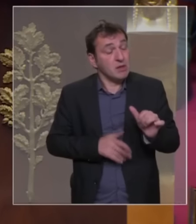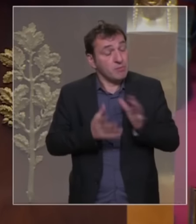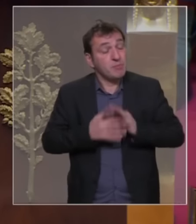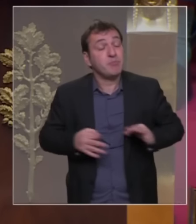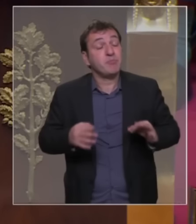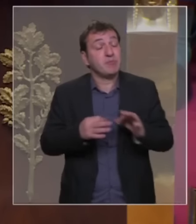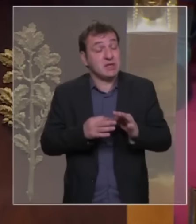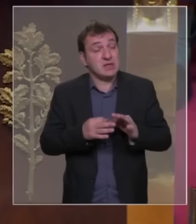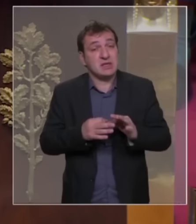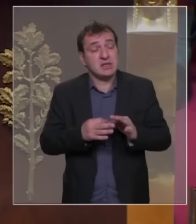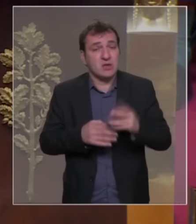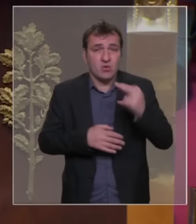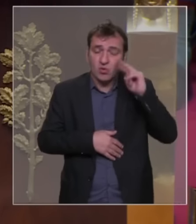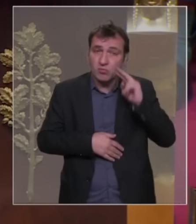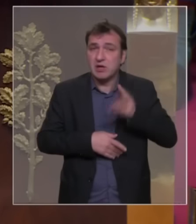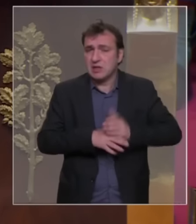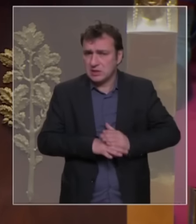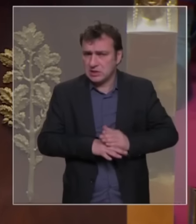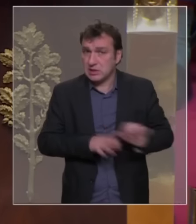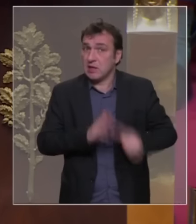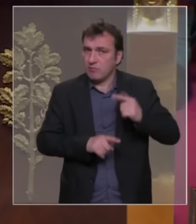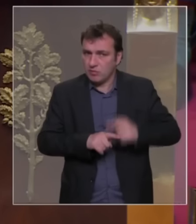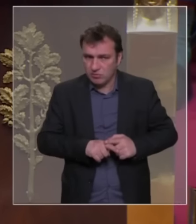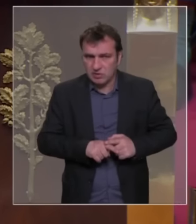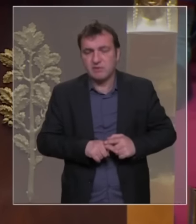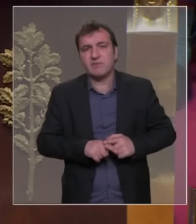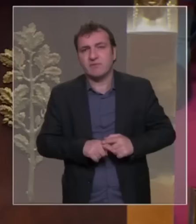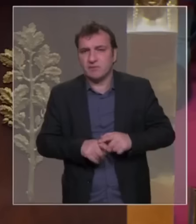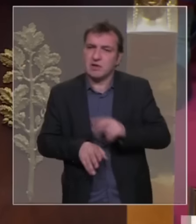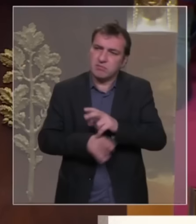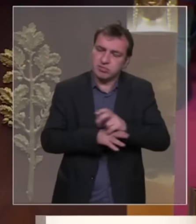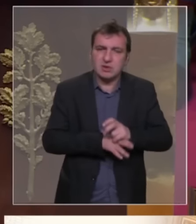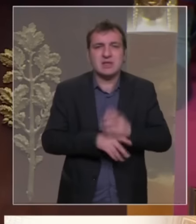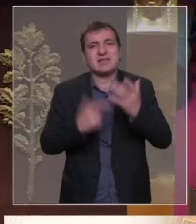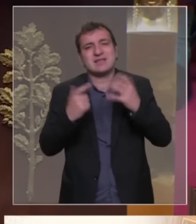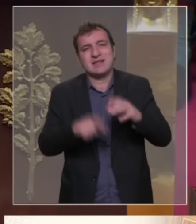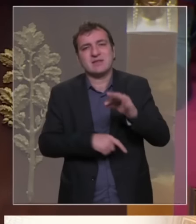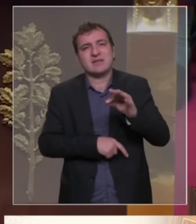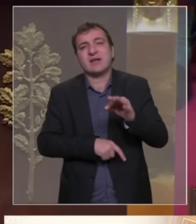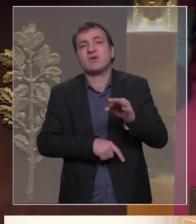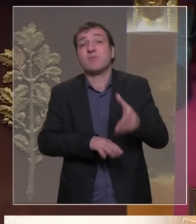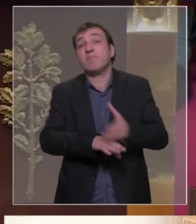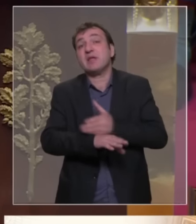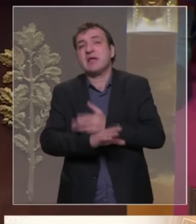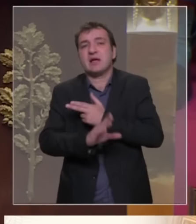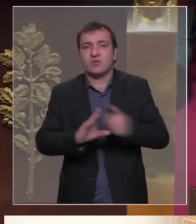750 milliards d'euros pour investir ensemble. Ce n'est pas rien.